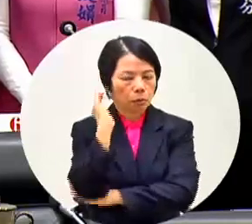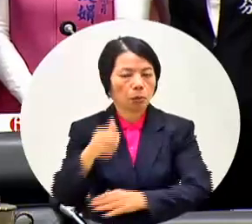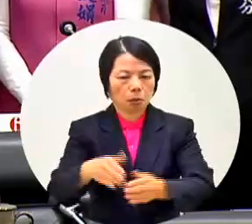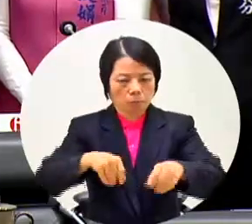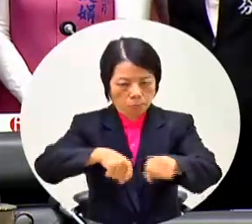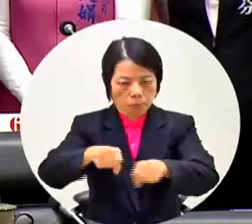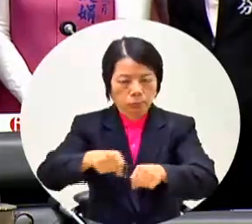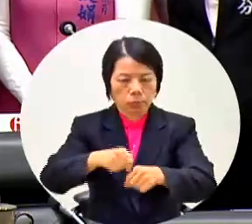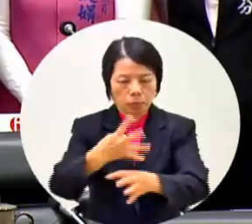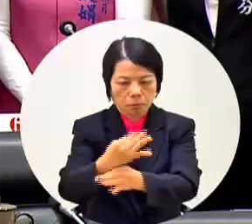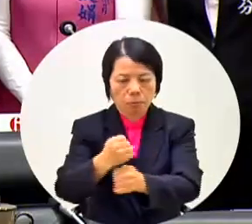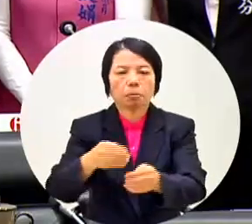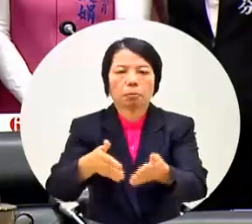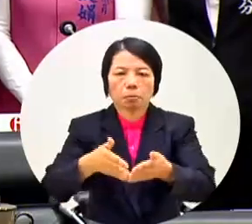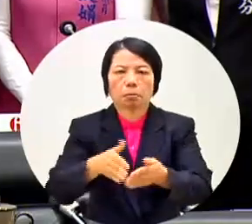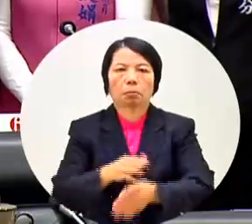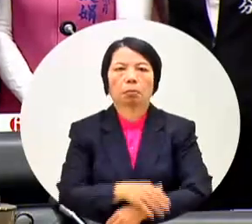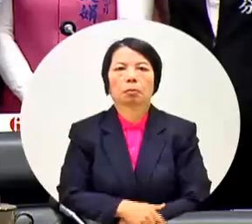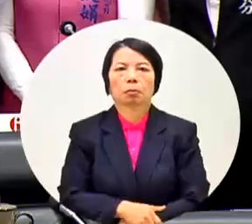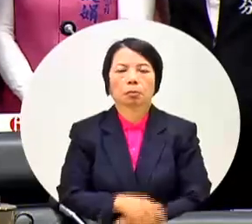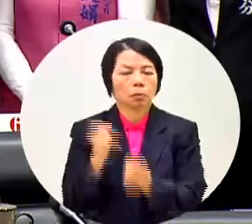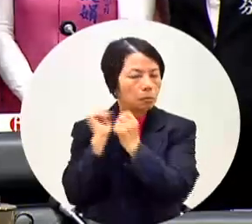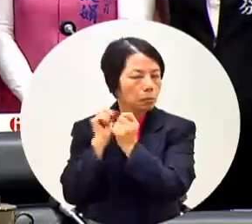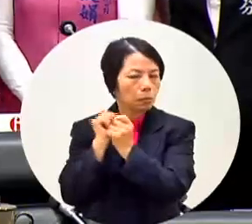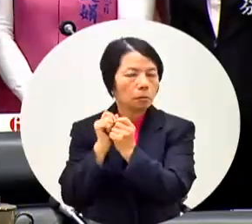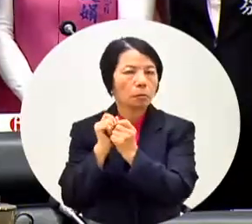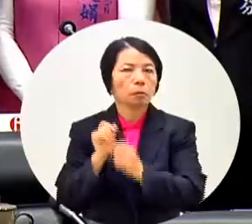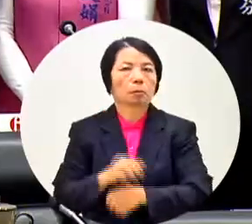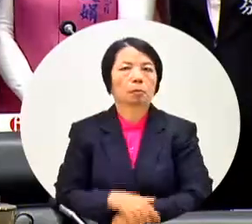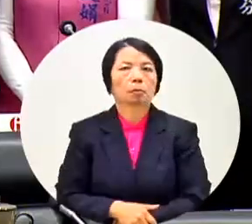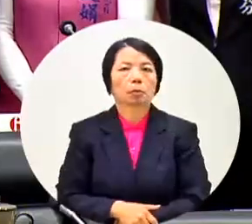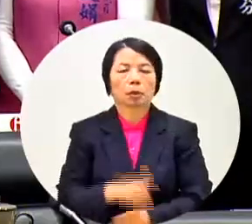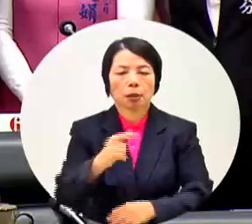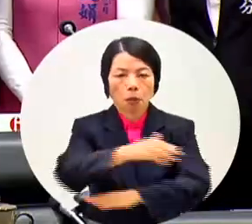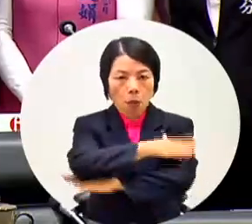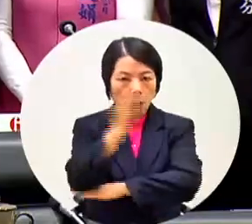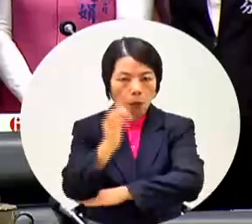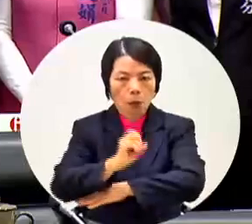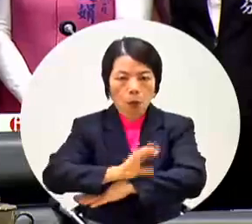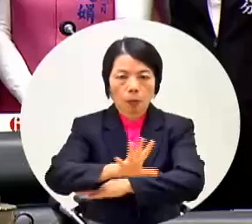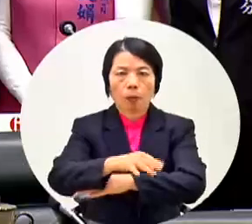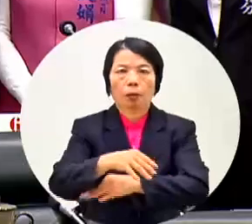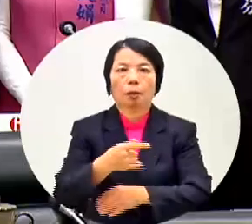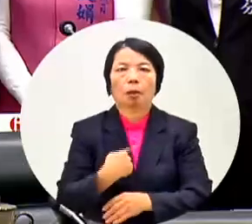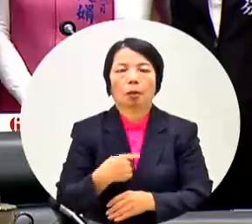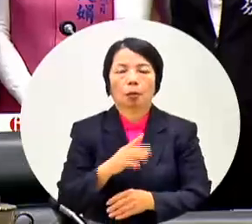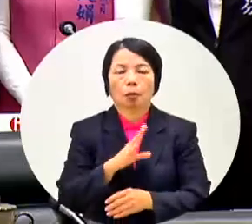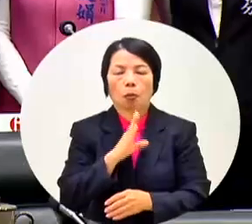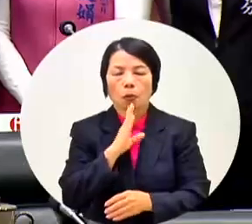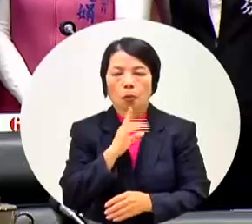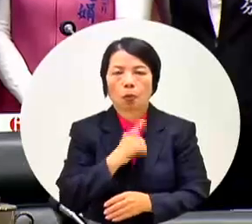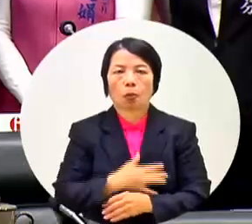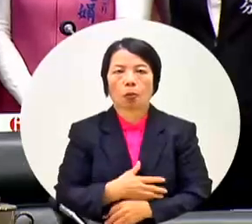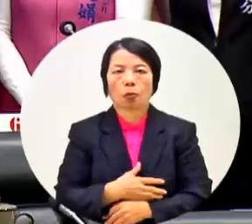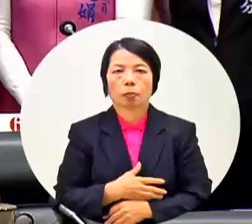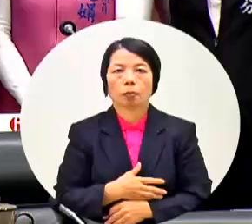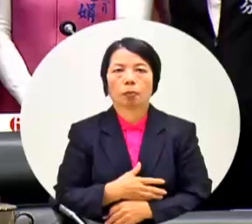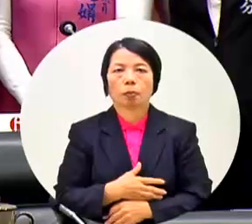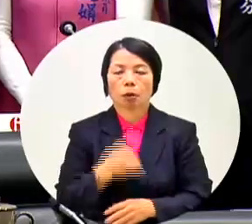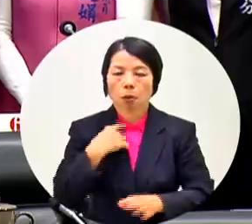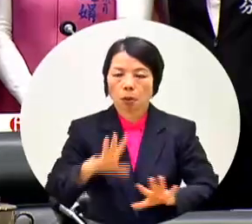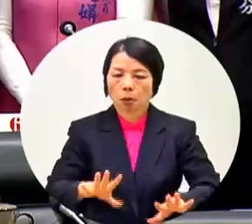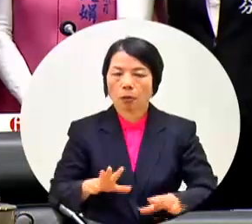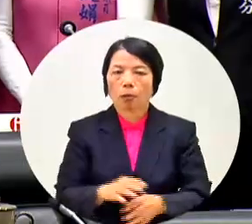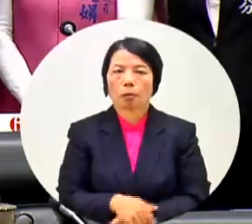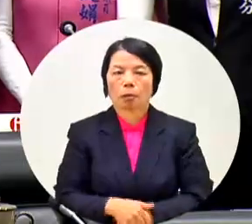近常常上媒体，然后又有亚静在您我们第三届开始哦，第一个公听